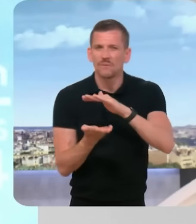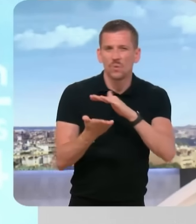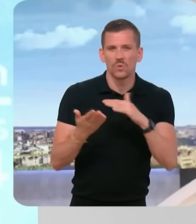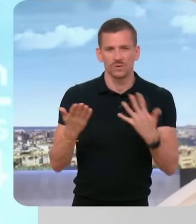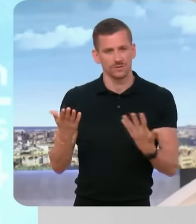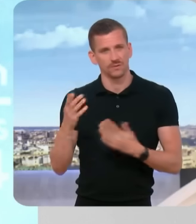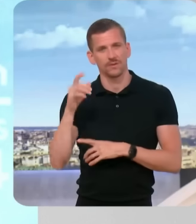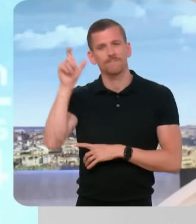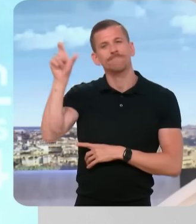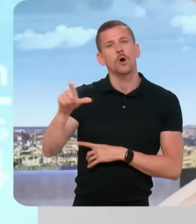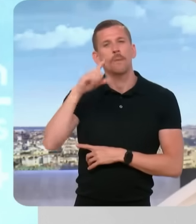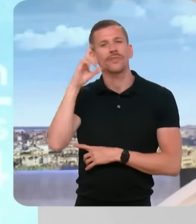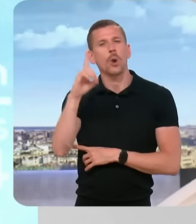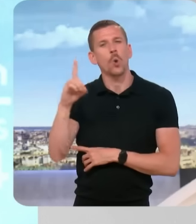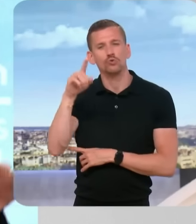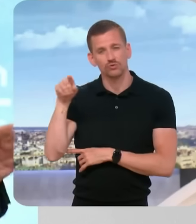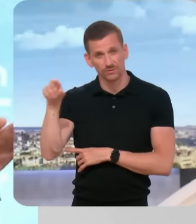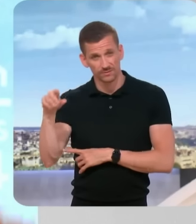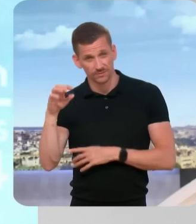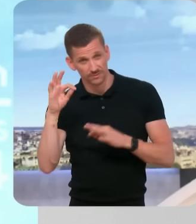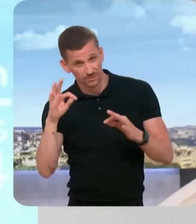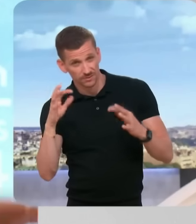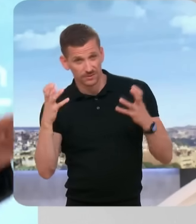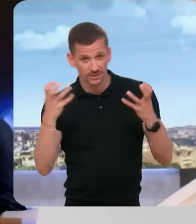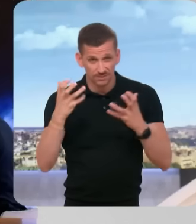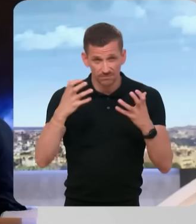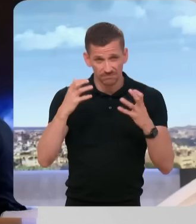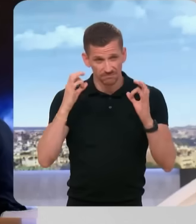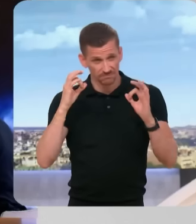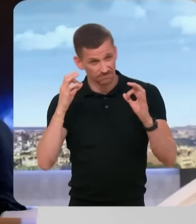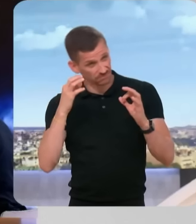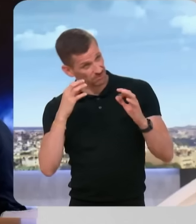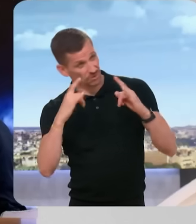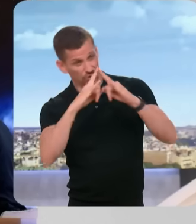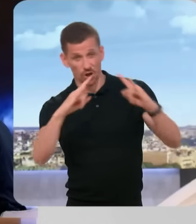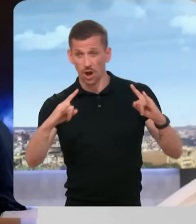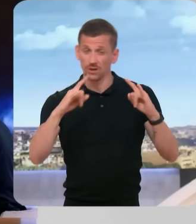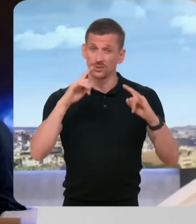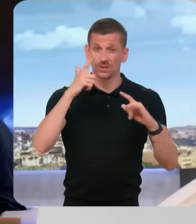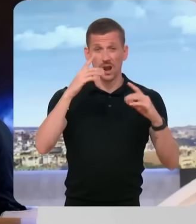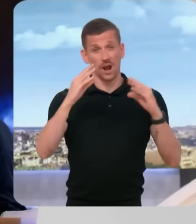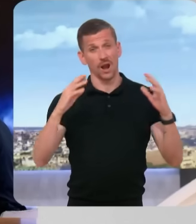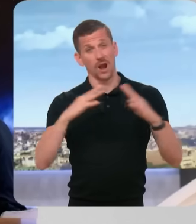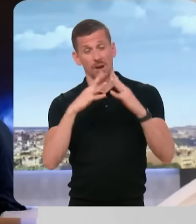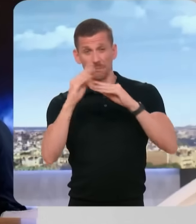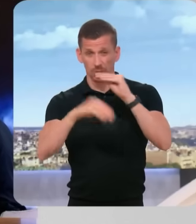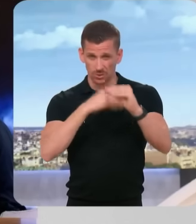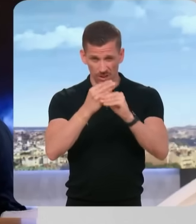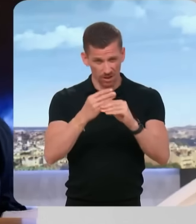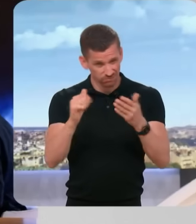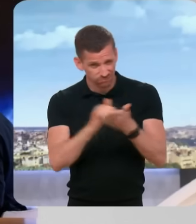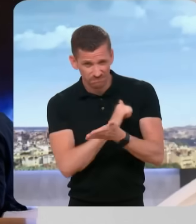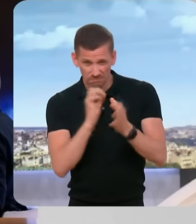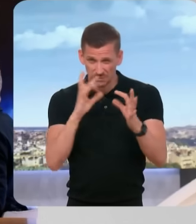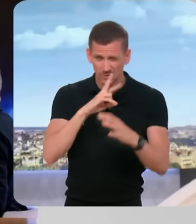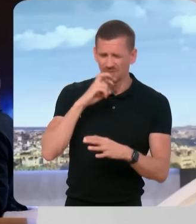allusion au four crématoire. Vous savez, Sébastien Delogu, c'est un député qui s'oppose, mais viscéralement, y compris par rapport à ses origines, à